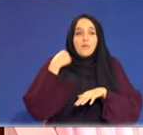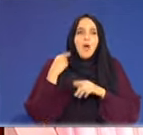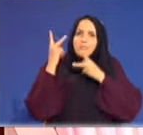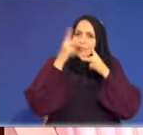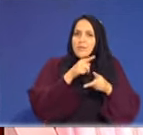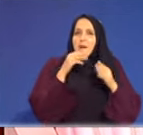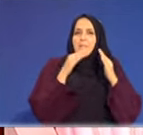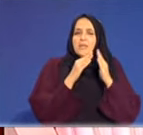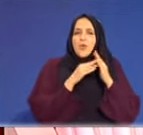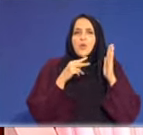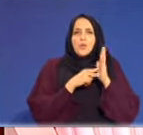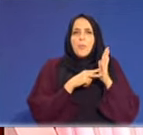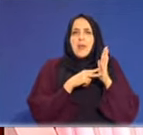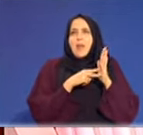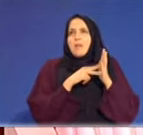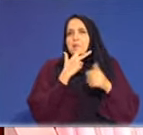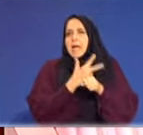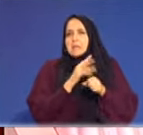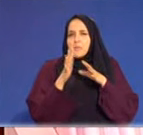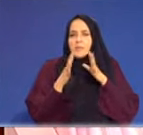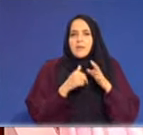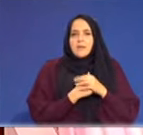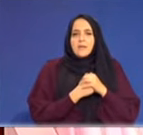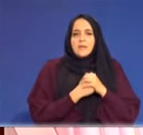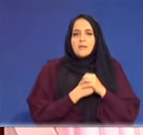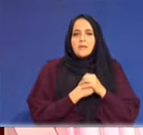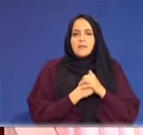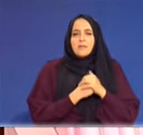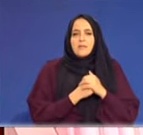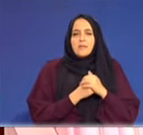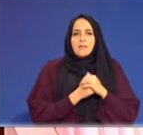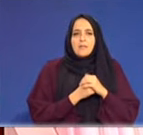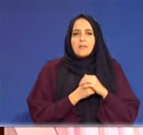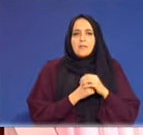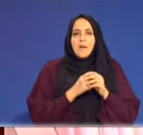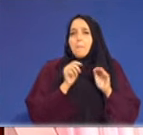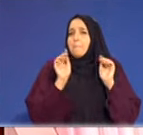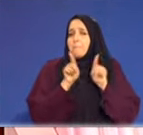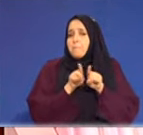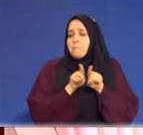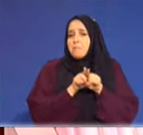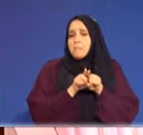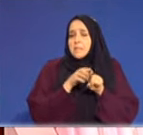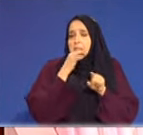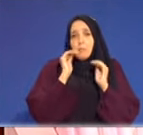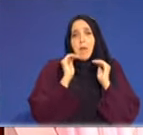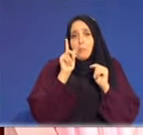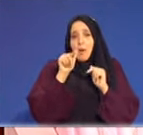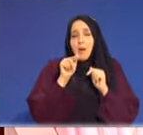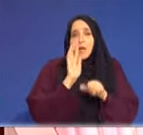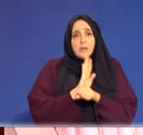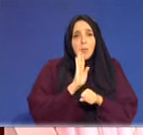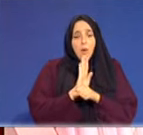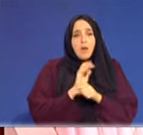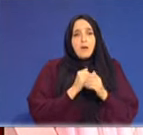2006. نعم. طيب وتمام، كاين شهود يعني عطينا لهم غير كيما قال